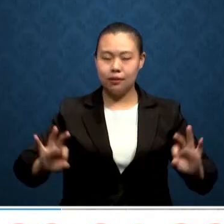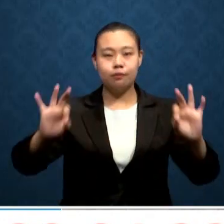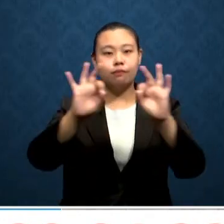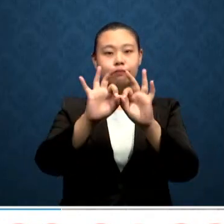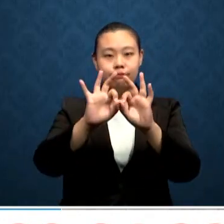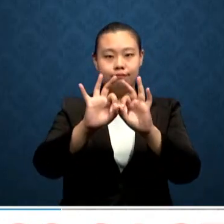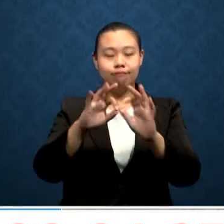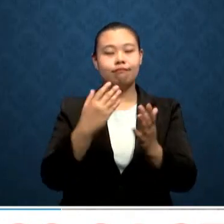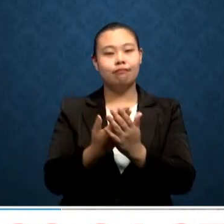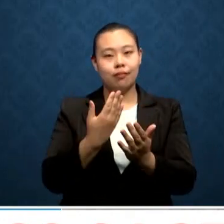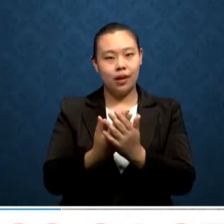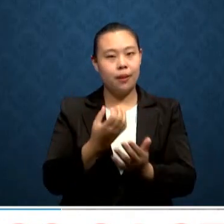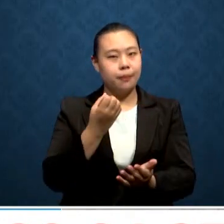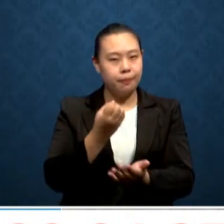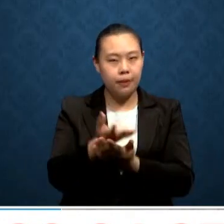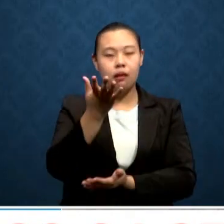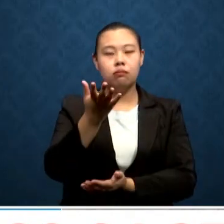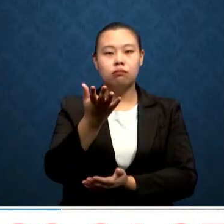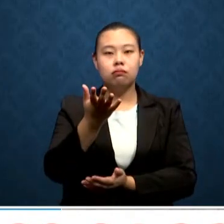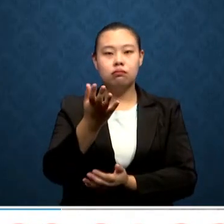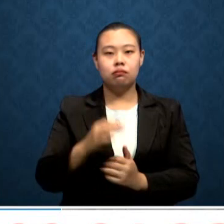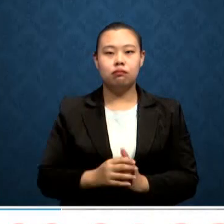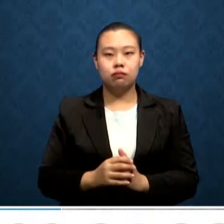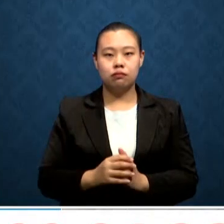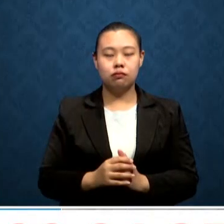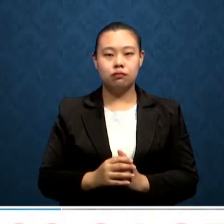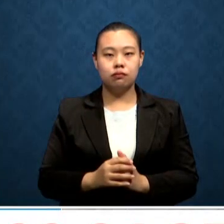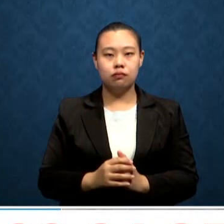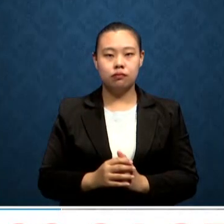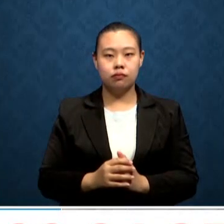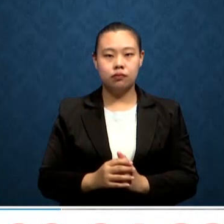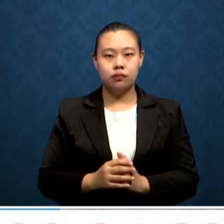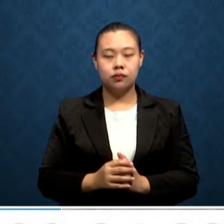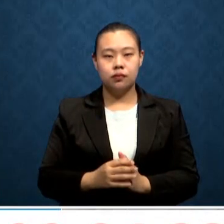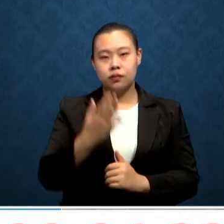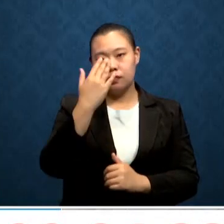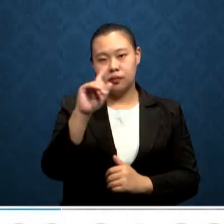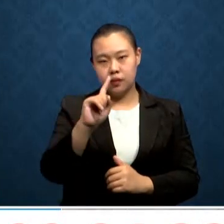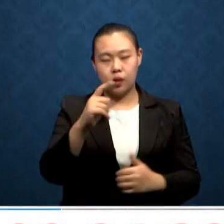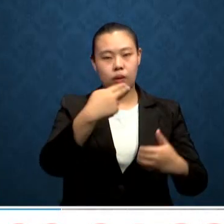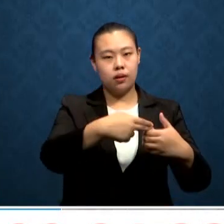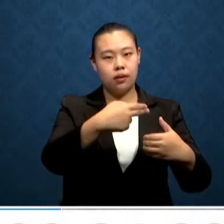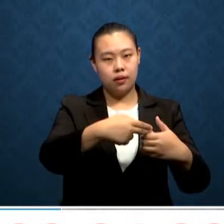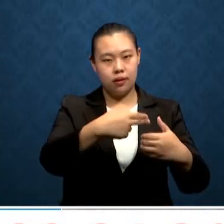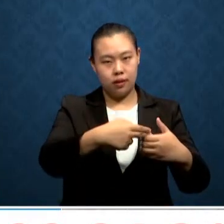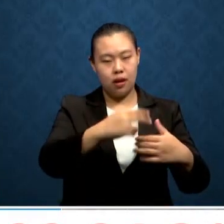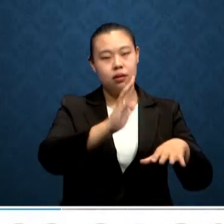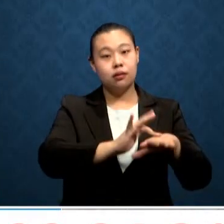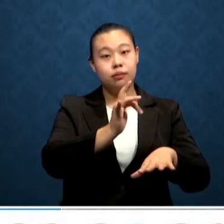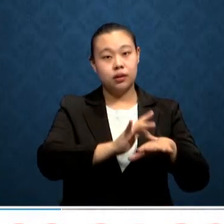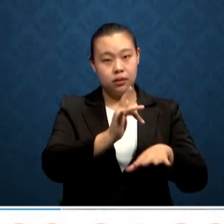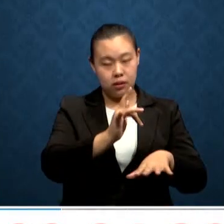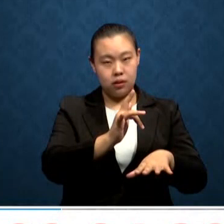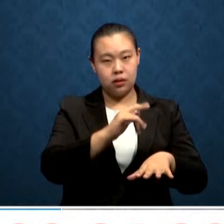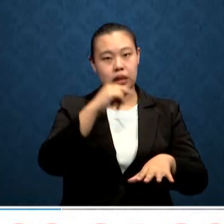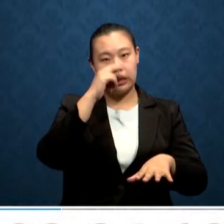างส่วนต้องให้ความเป็นธรรมเพราะราคาแก๊สธรรมชาติเหลวที่ไทยนำข้าว